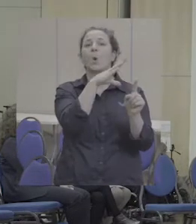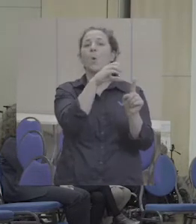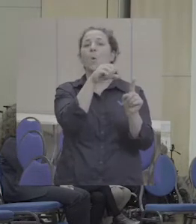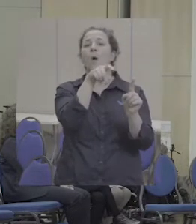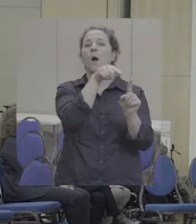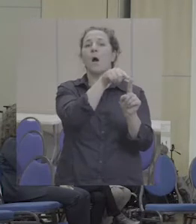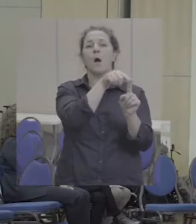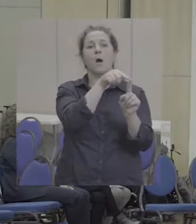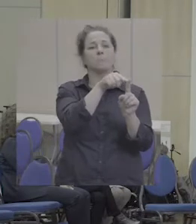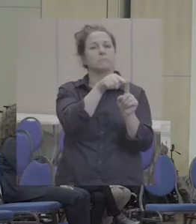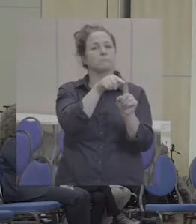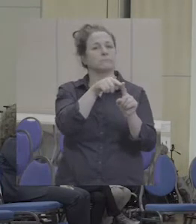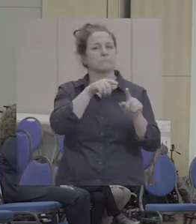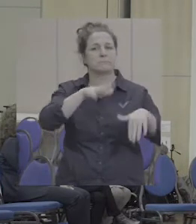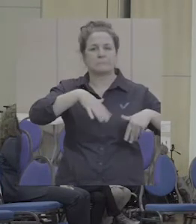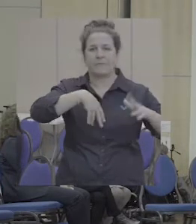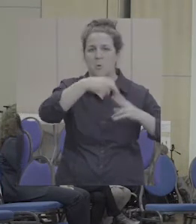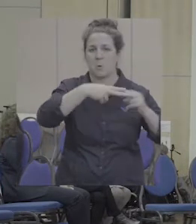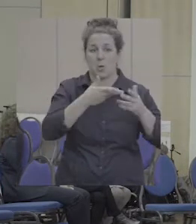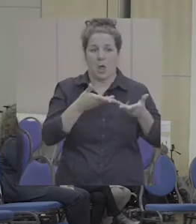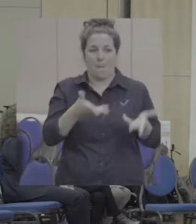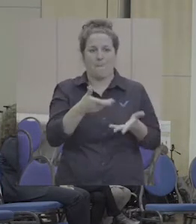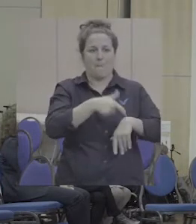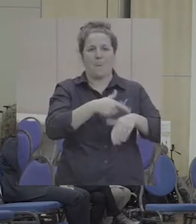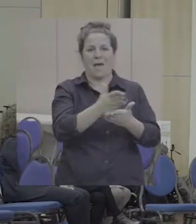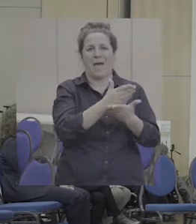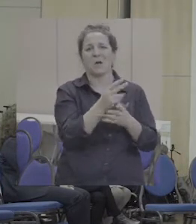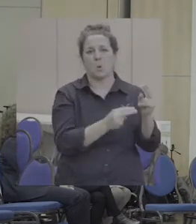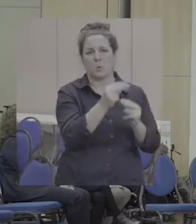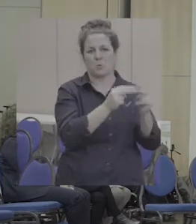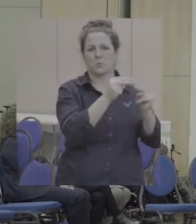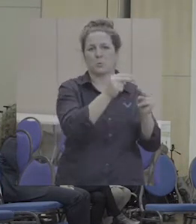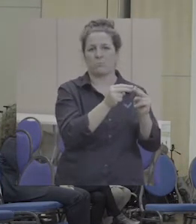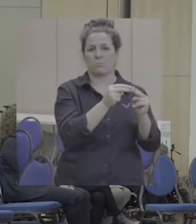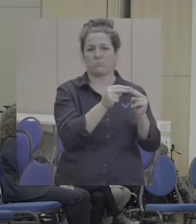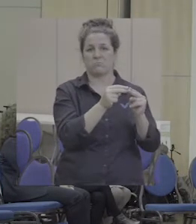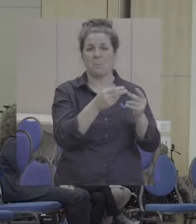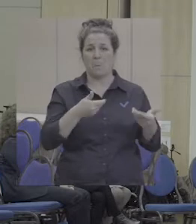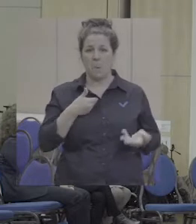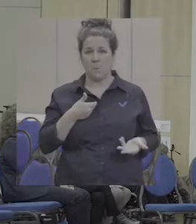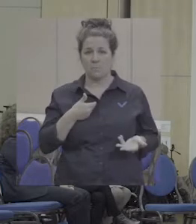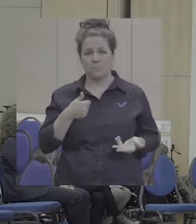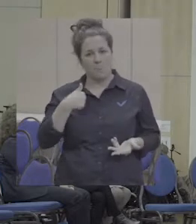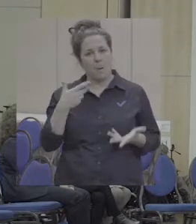qui n'étaient pas construites, qui étaient en construction, parce que je voulais un